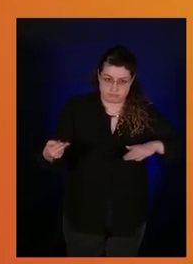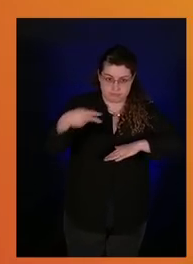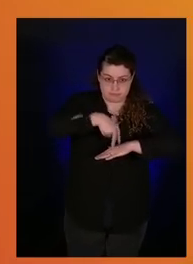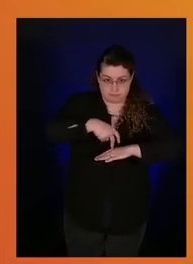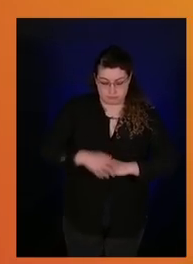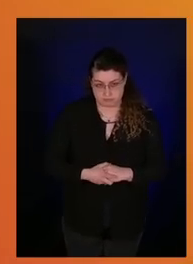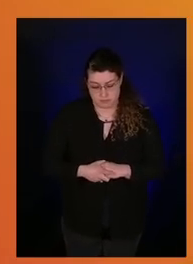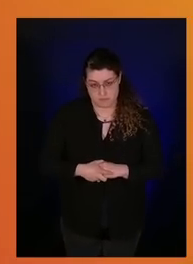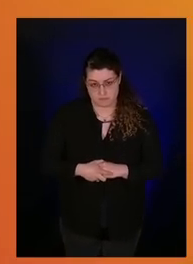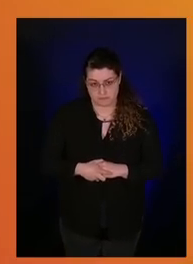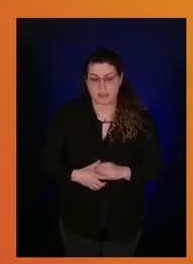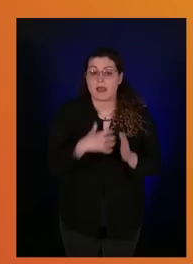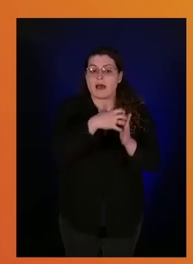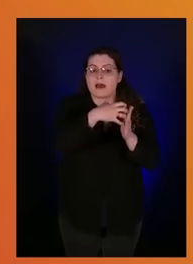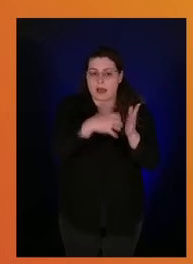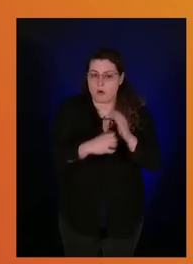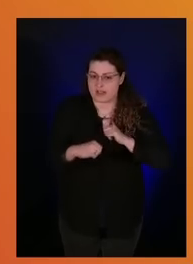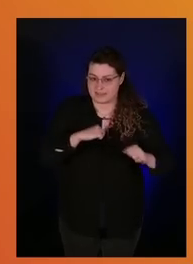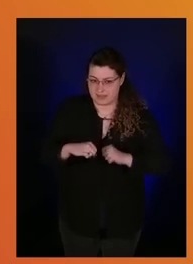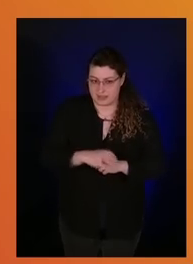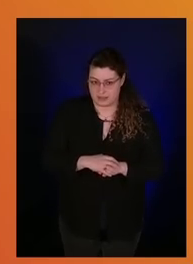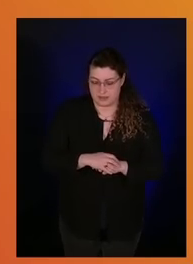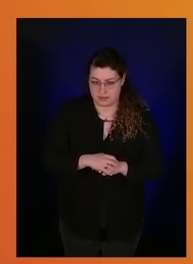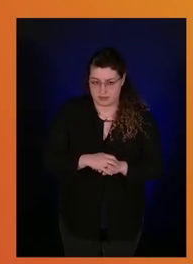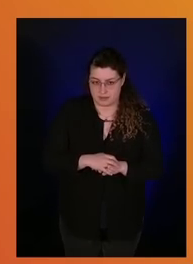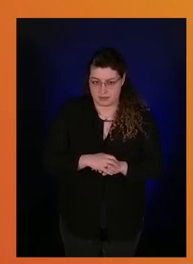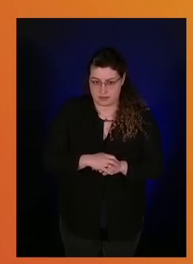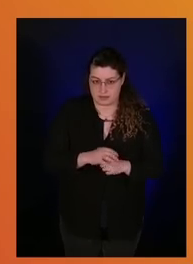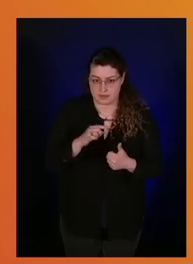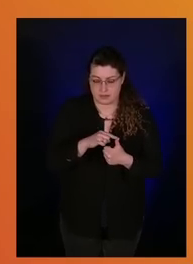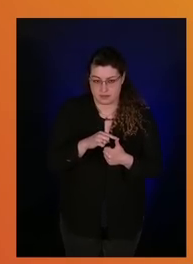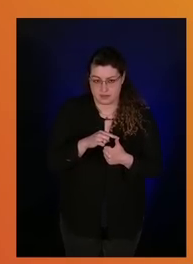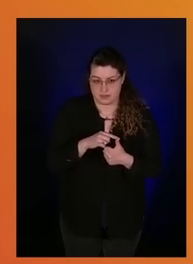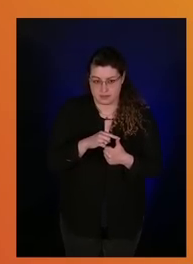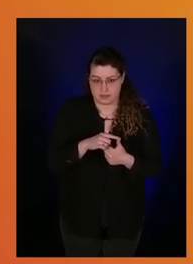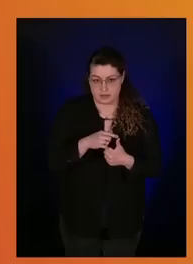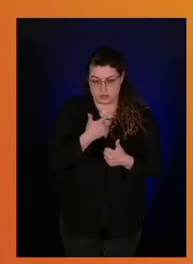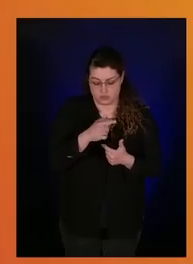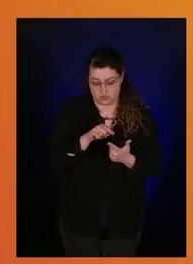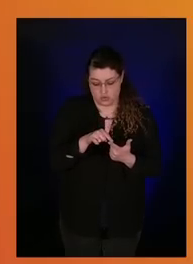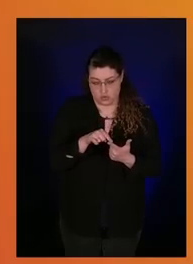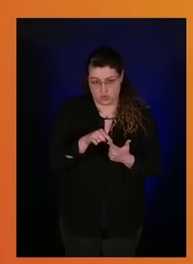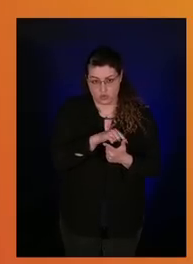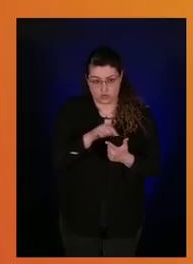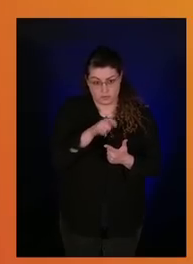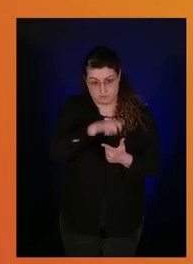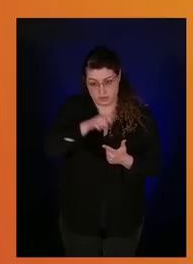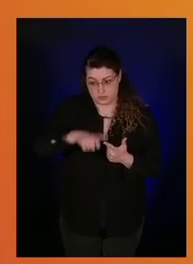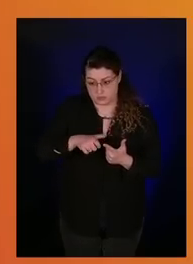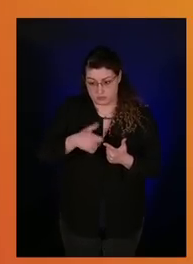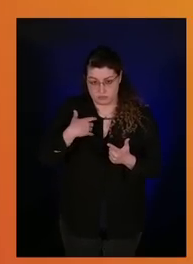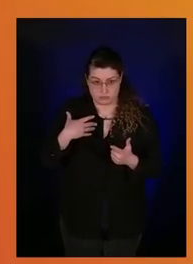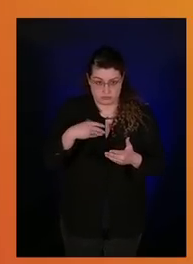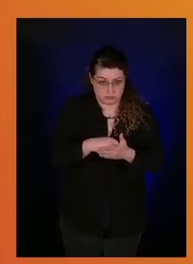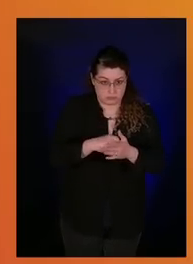En l'occurrence, on va appeler Fabrice Angéi, Catherine Perret, on peut les applaudir, bien sûr,